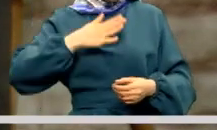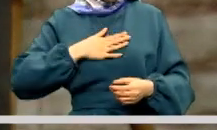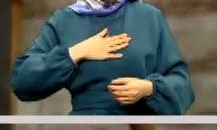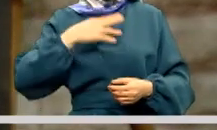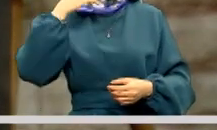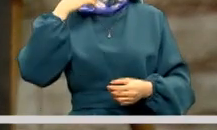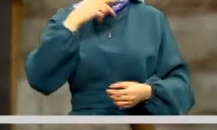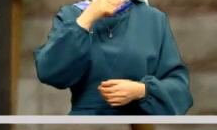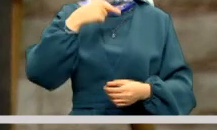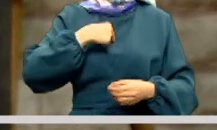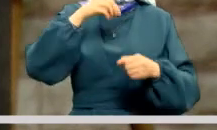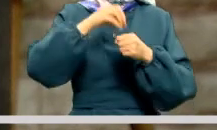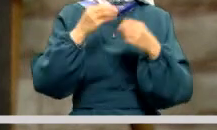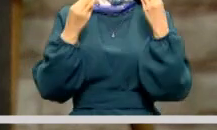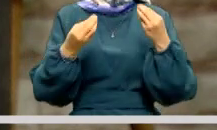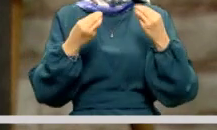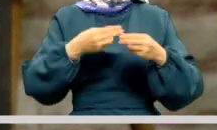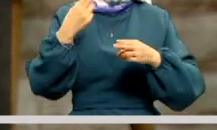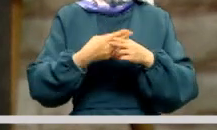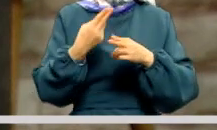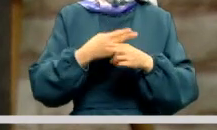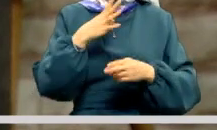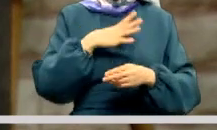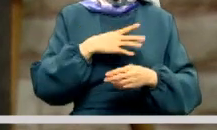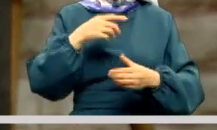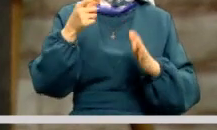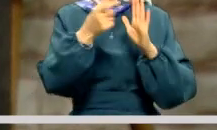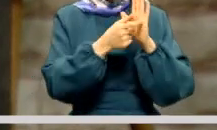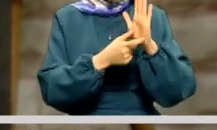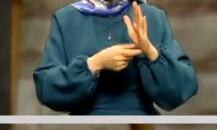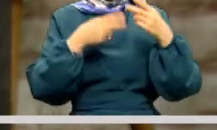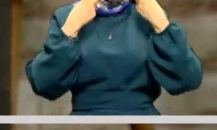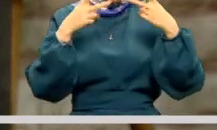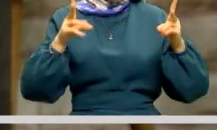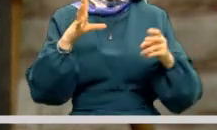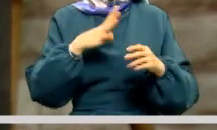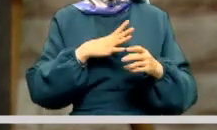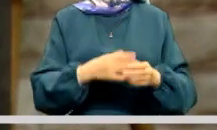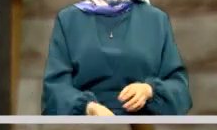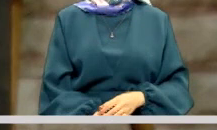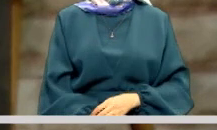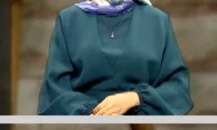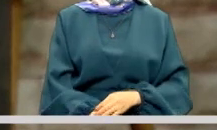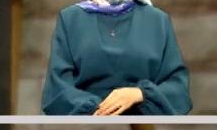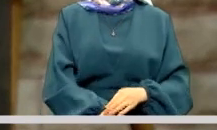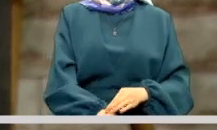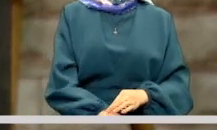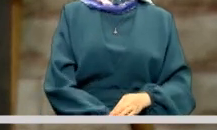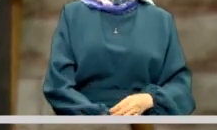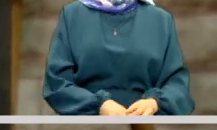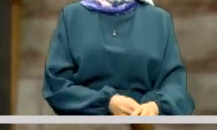güzel örnekler var yine ayeti kerime bunu bize ifade eder lakabin Resulullah